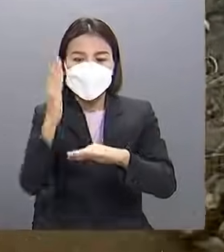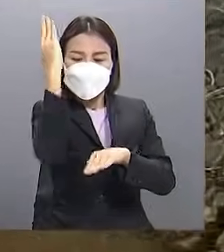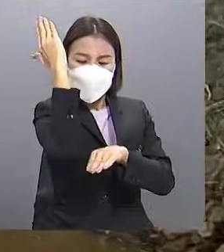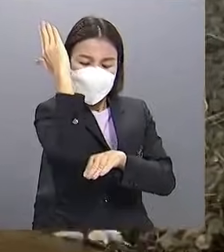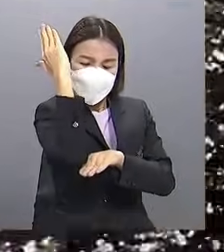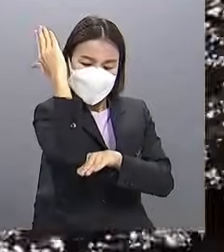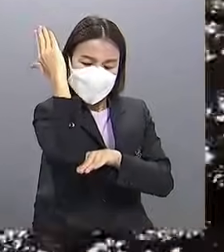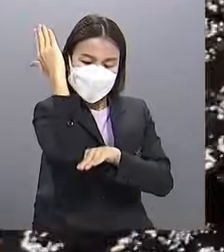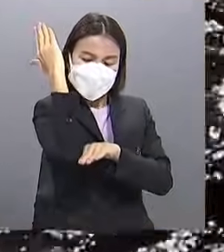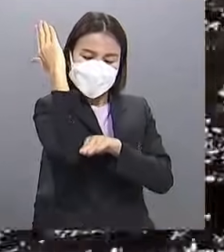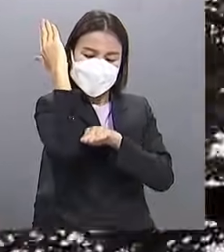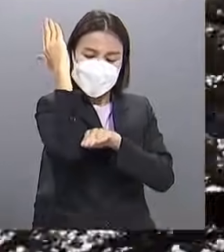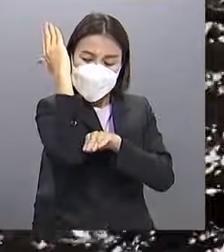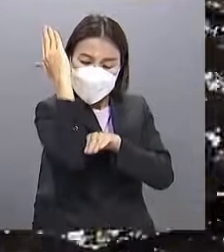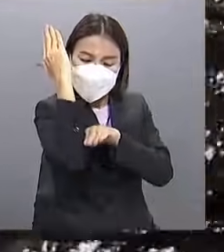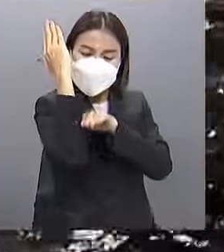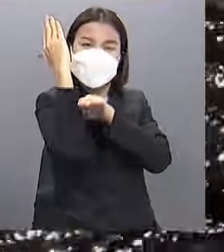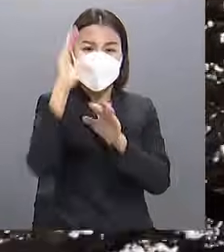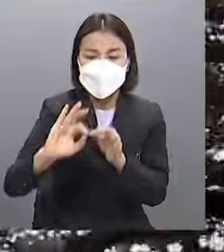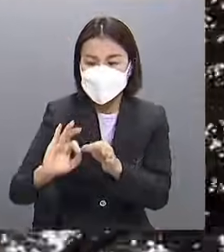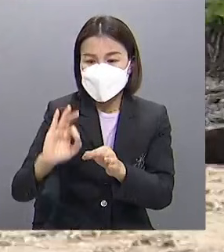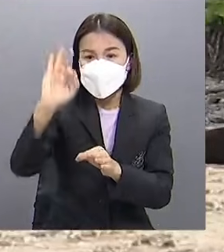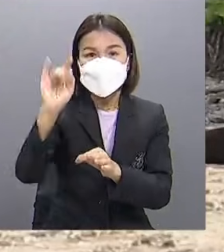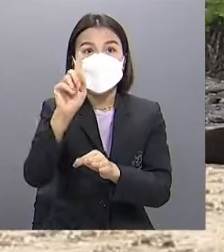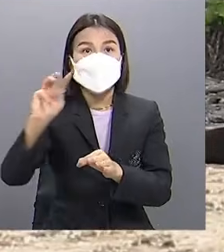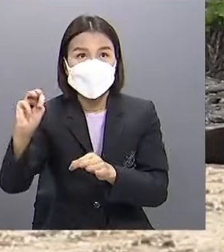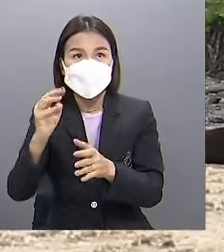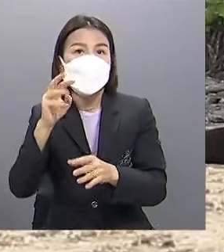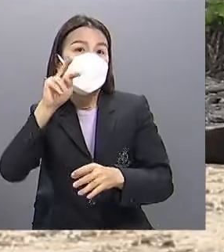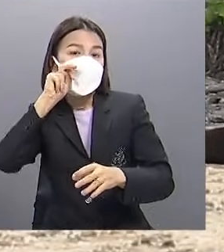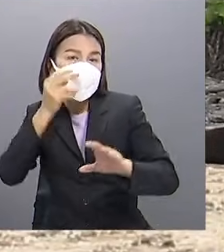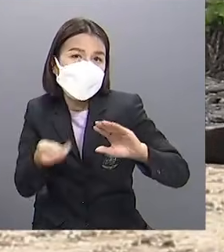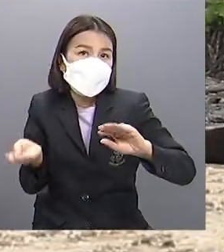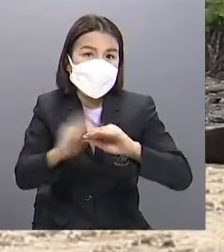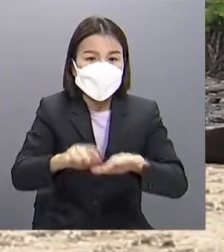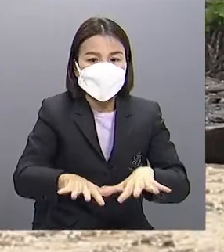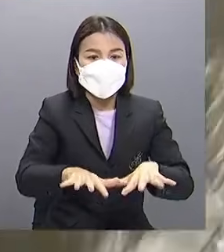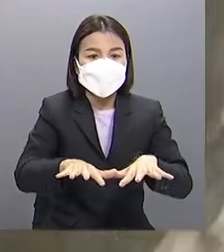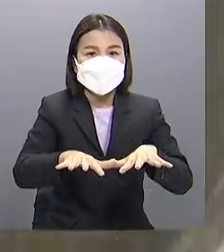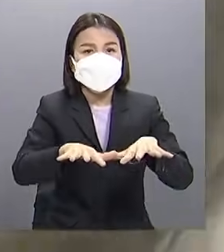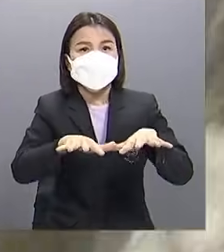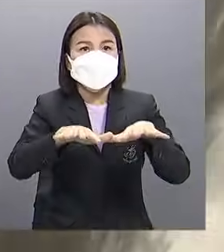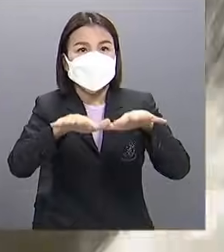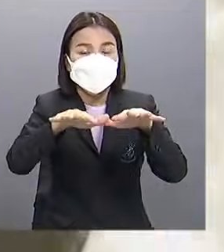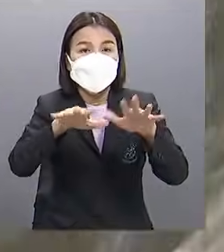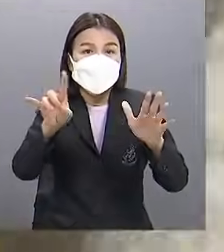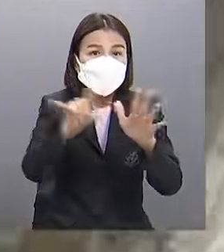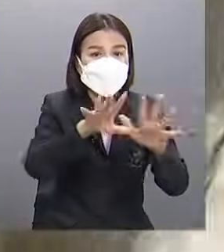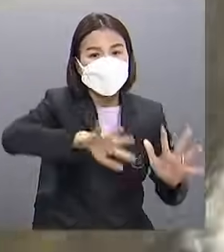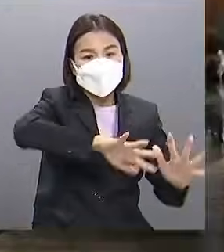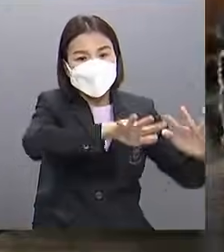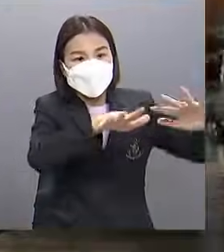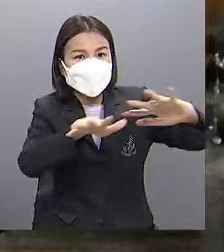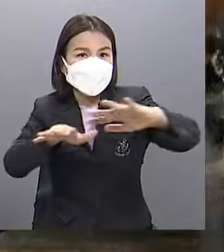1เมตรระดับน้ำเพิ่มขึ้นอย่างต่อเนื่องจนน้ำไหลทะลักเข้าท่วมเกาะกลางแม่น้ำเมยหรือ